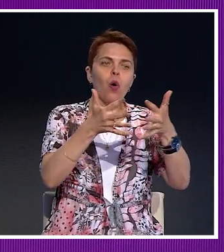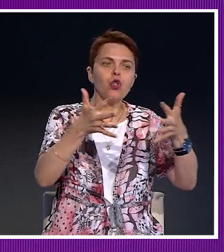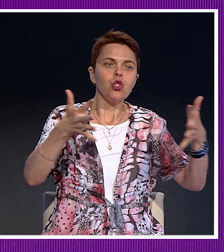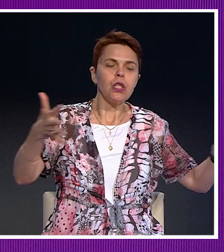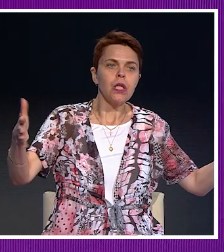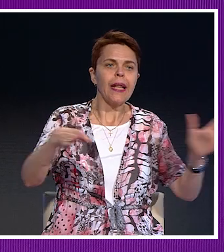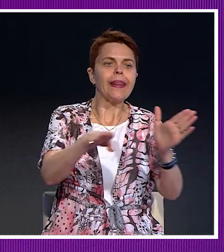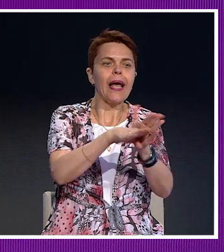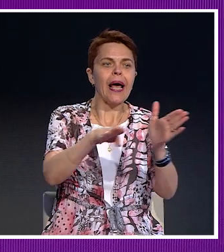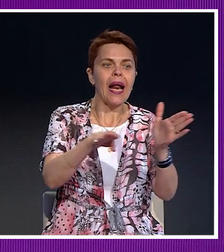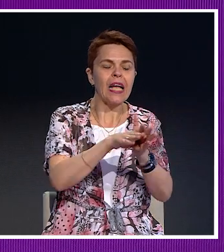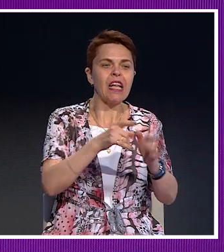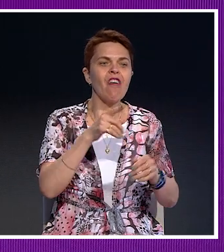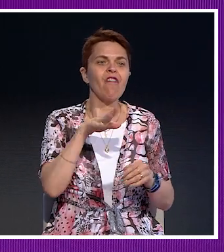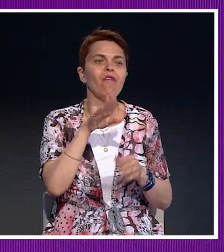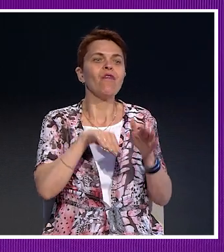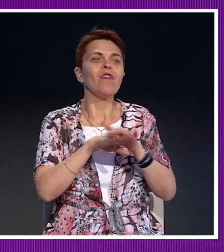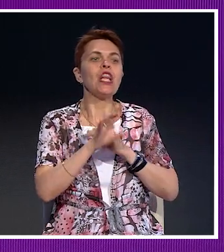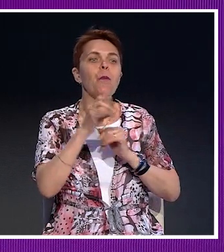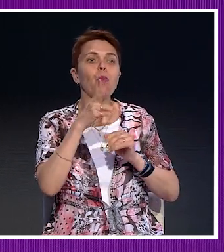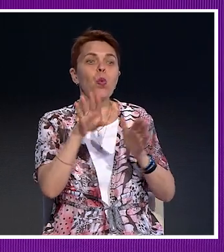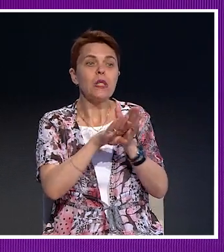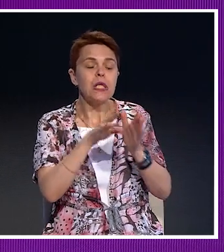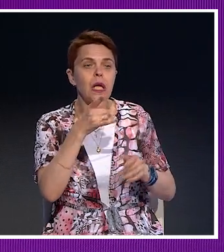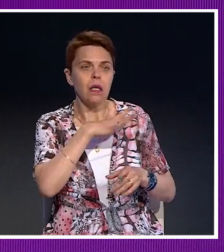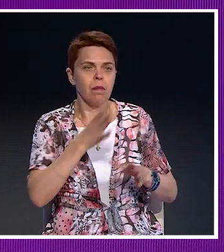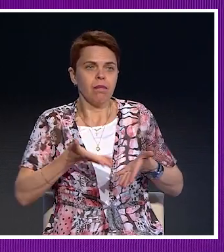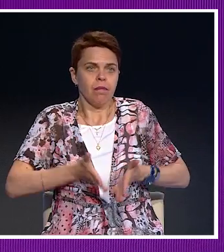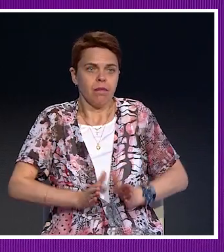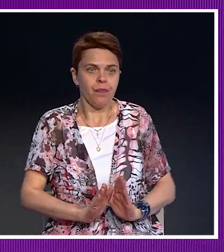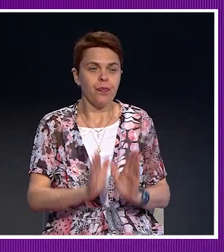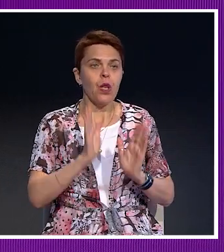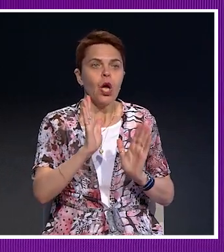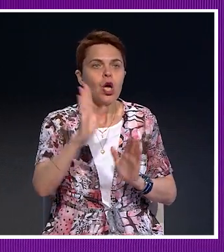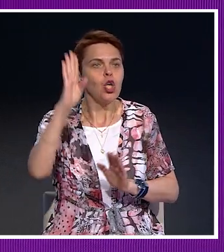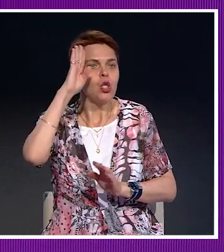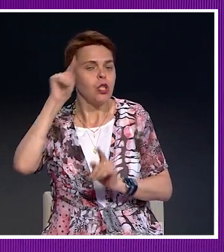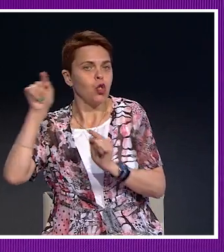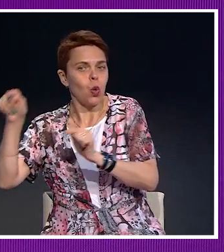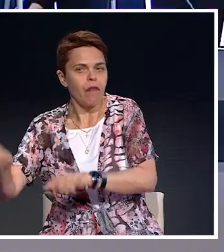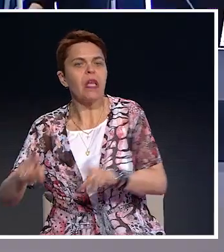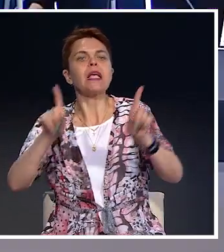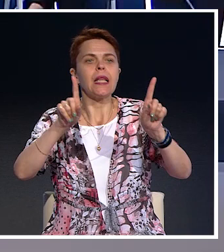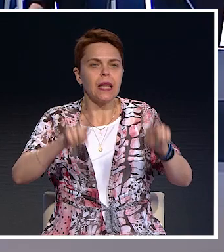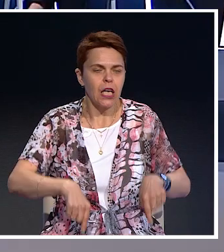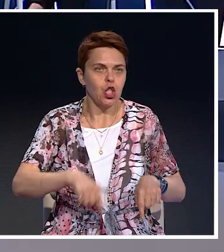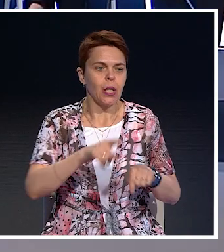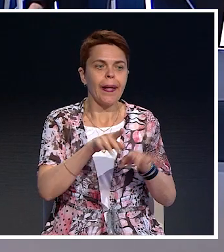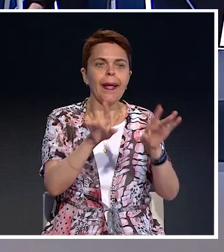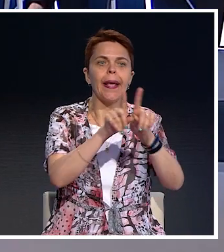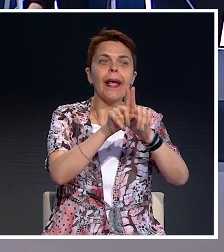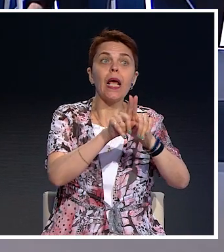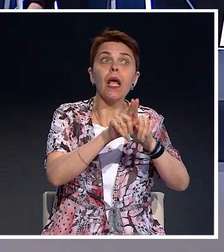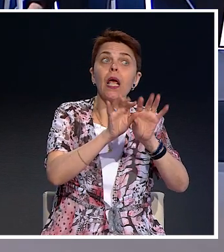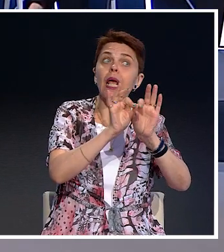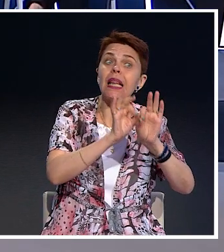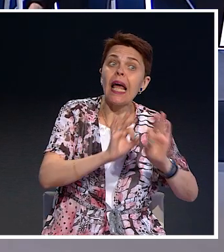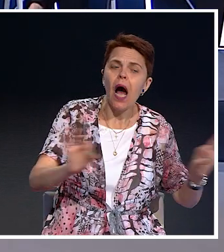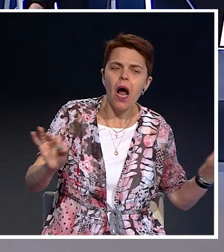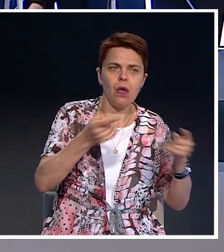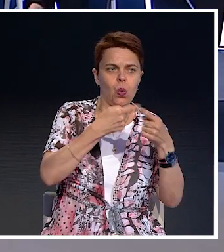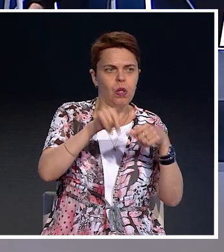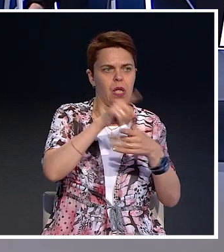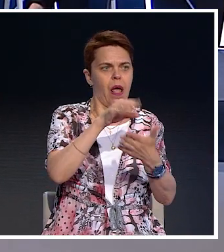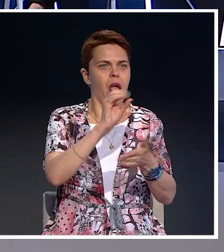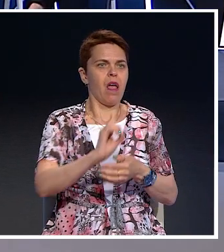декретні відпустки і справу піклування за новонароджену дитину і на чоловіків в тому числі. Ідеально це дійти до